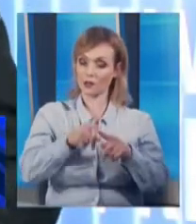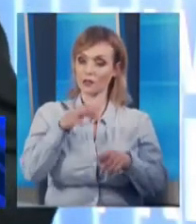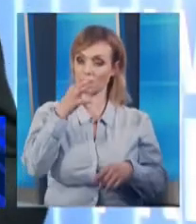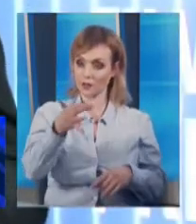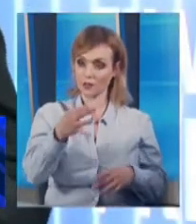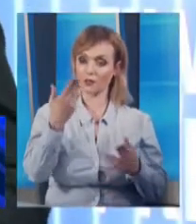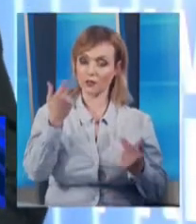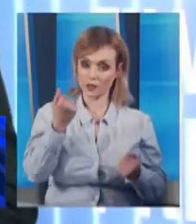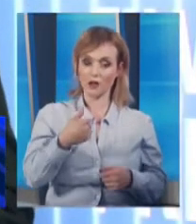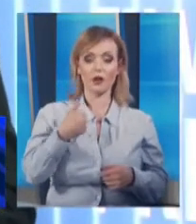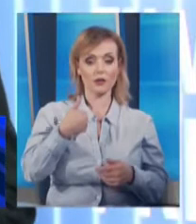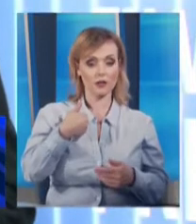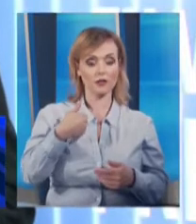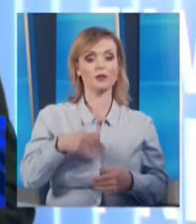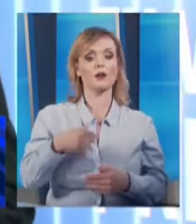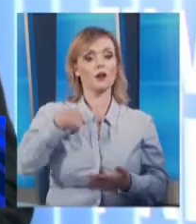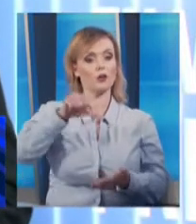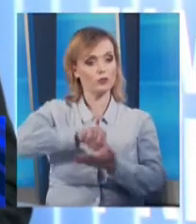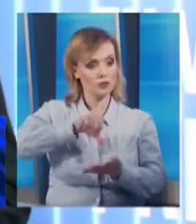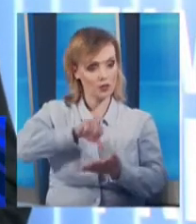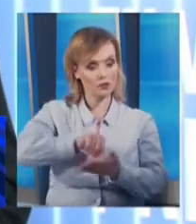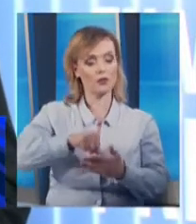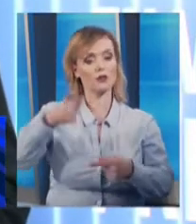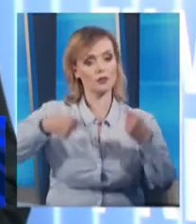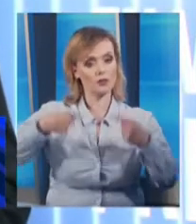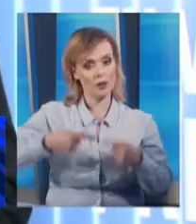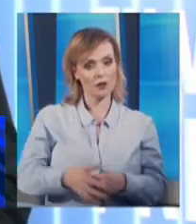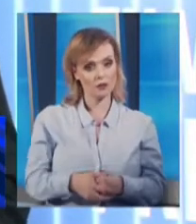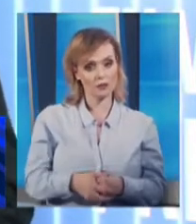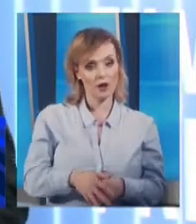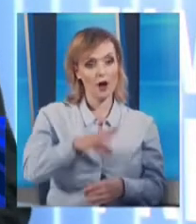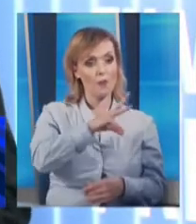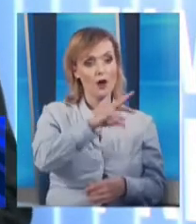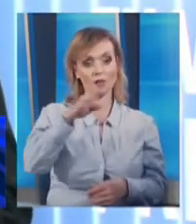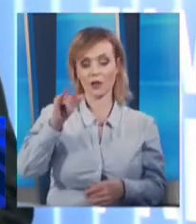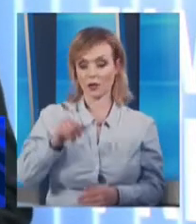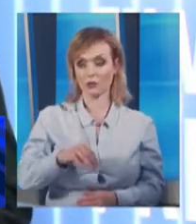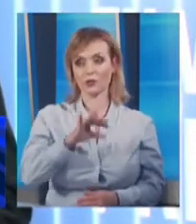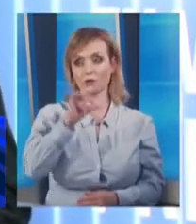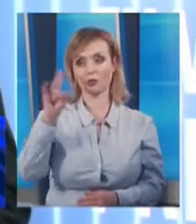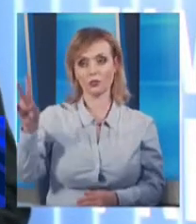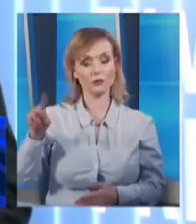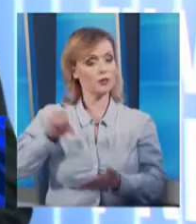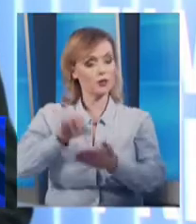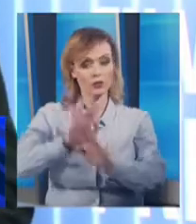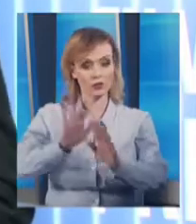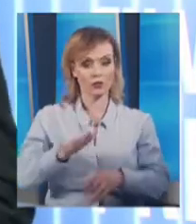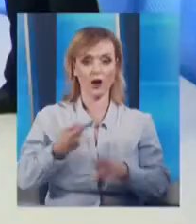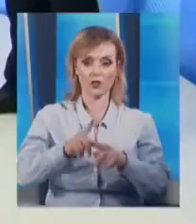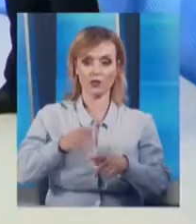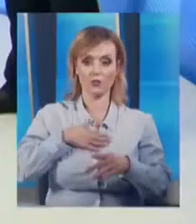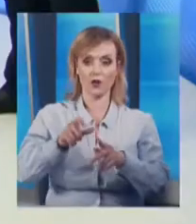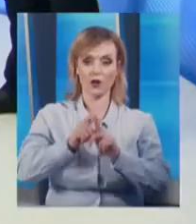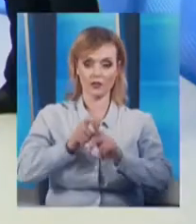viza participare la dezbatere, eu am participat, doamna Sandu și domnul Dodon nu au participat. Asta este răspunsul meu. Da, am înțeles.